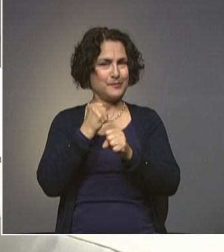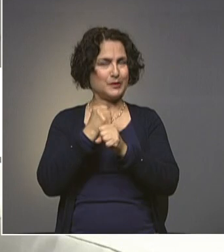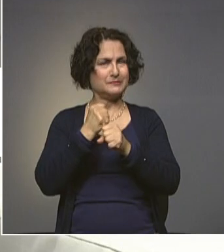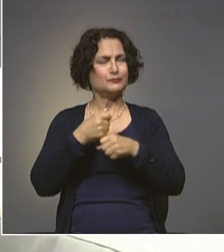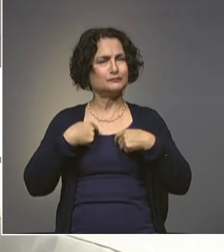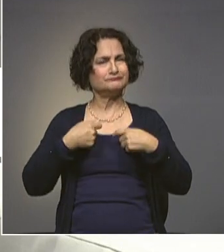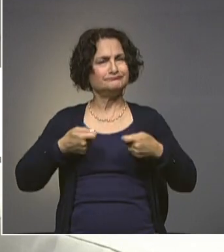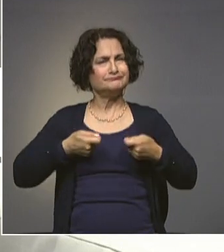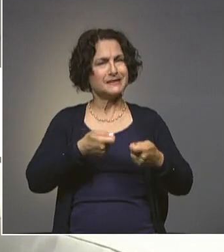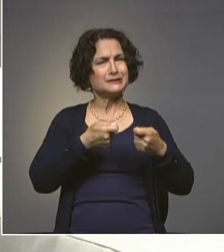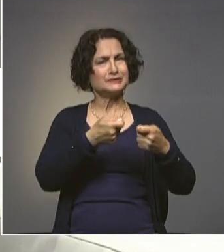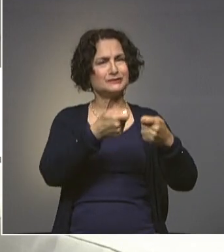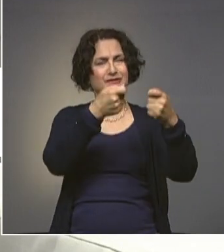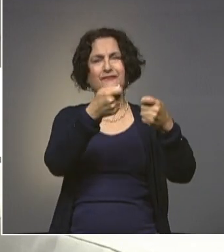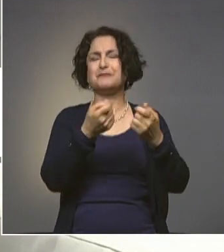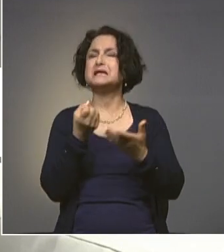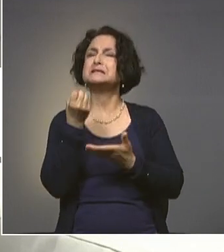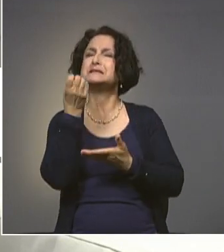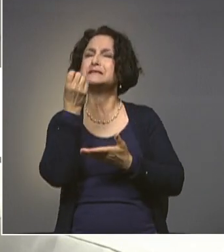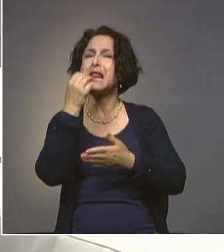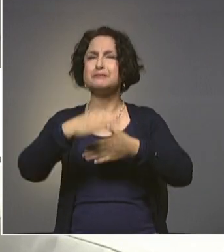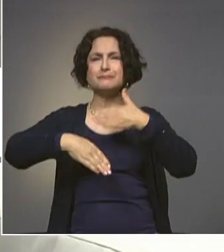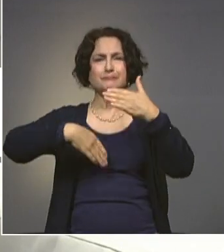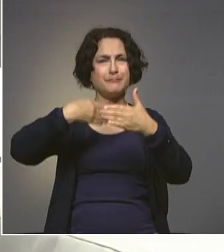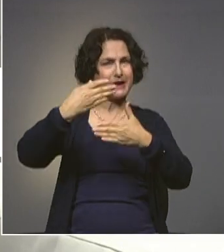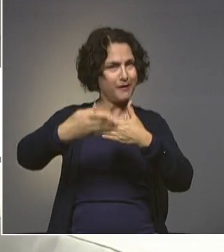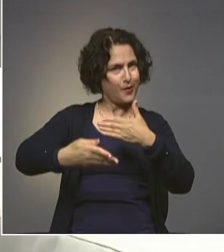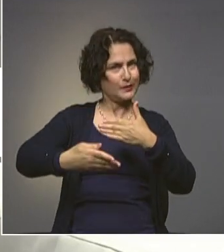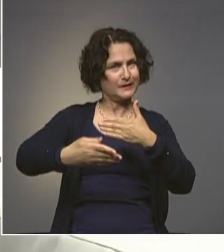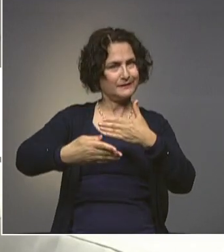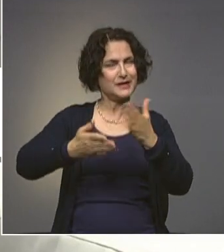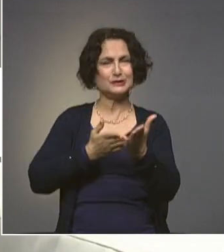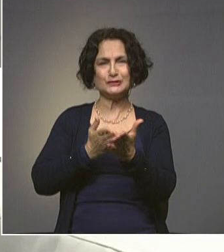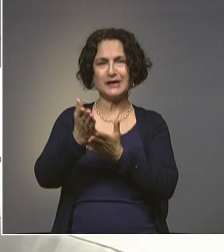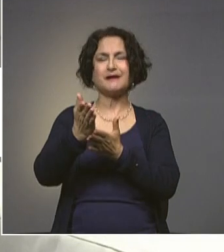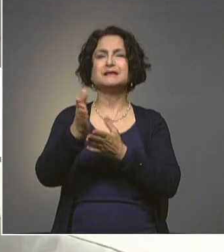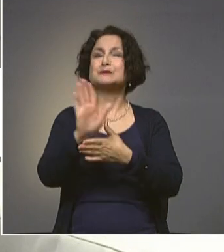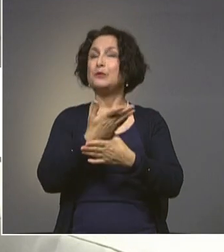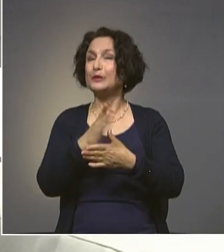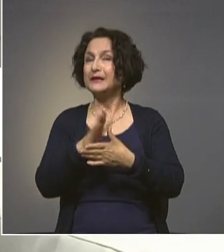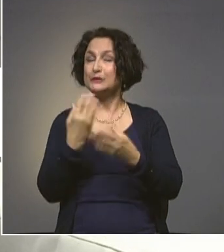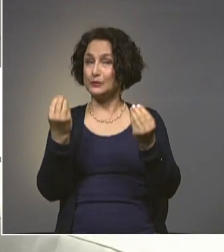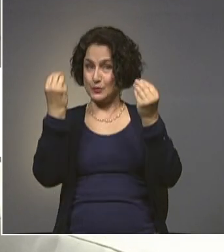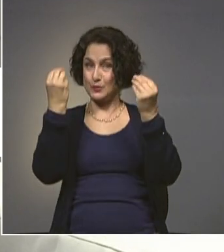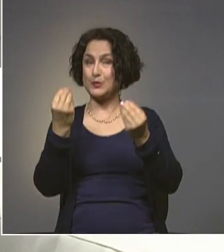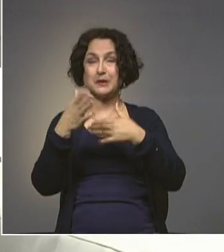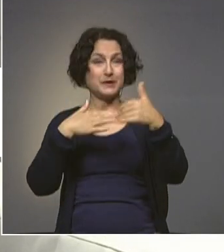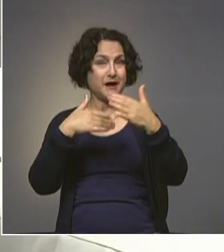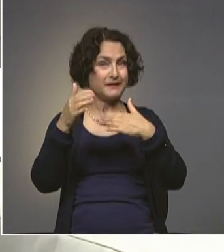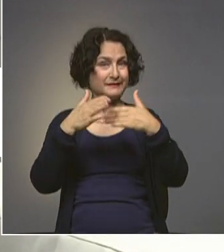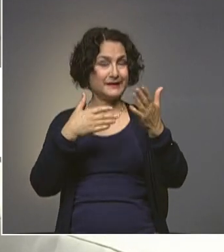насърчаване на зеления преход чрез отново споделяне на добри практики в